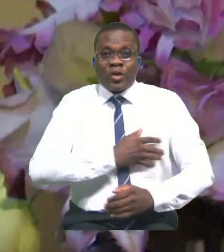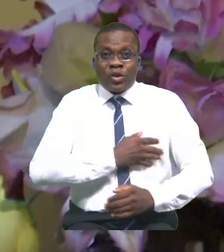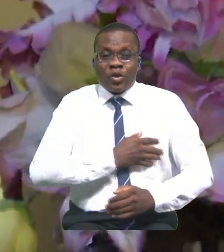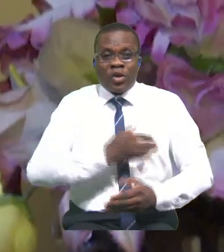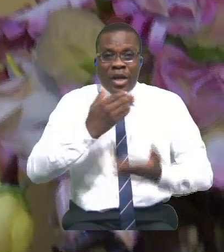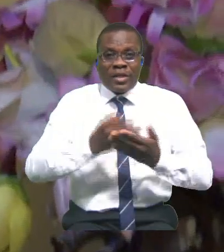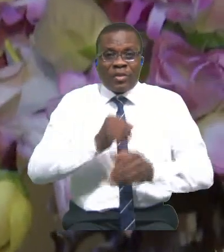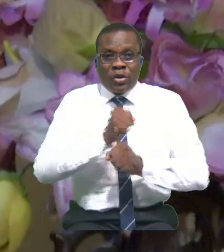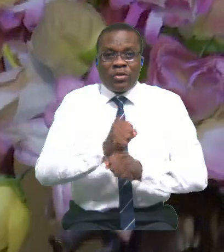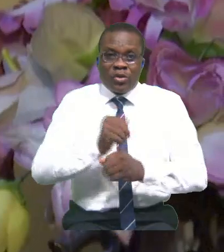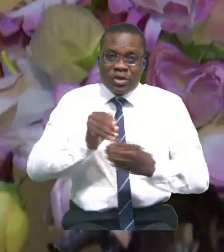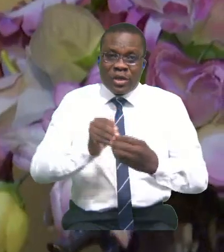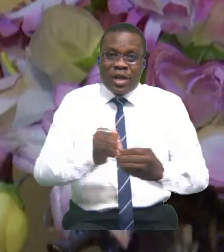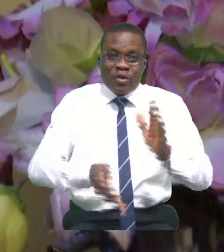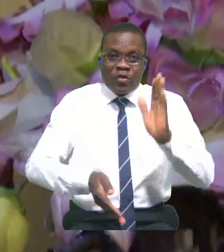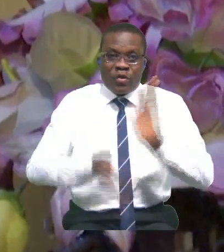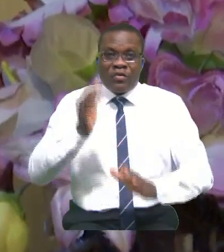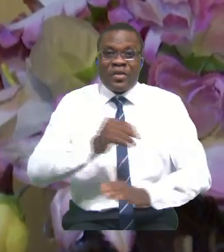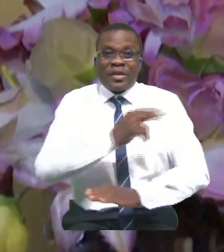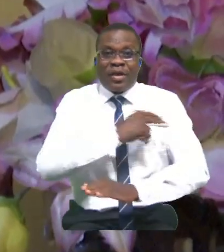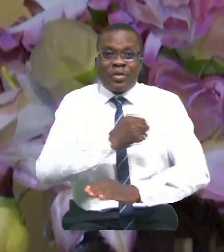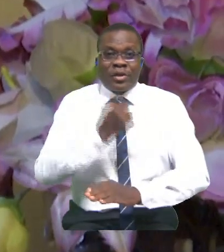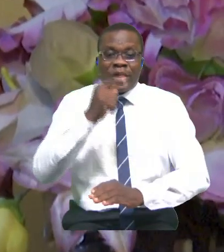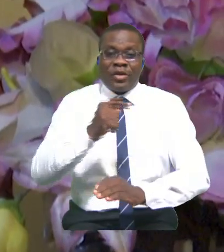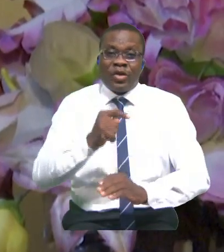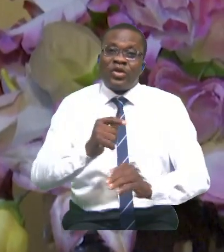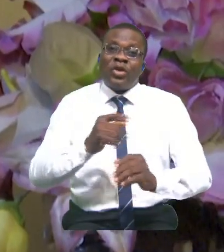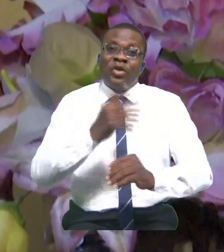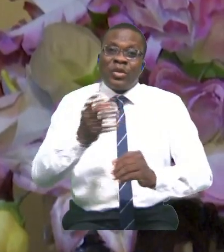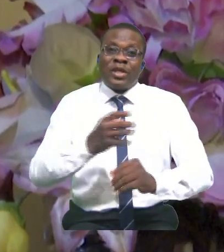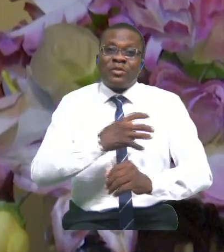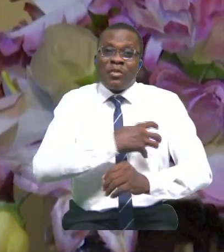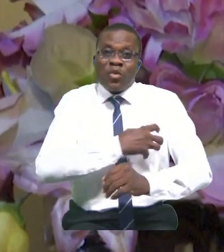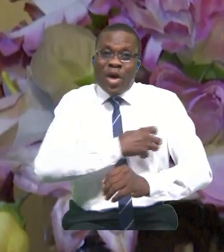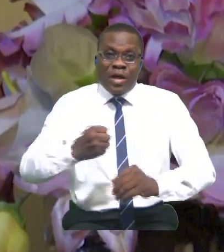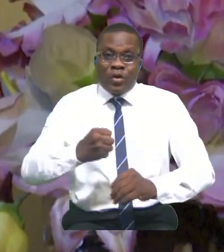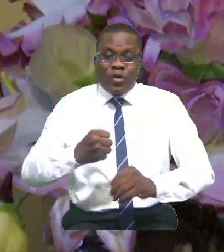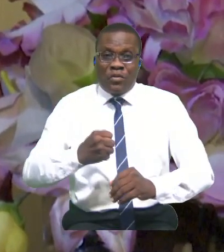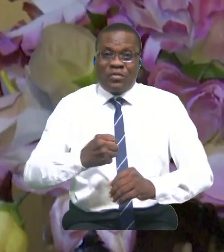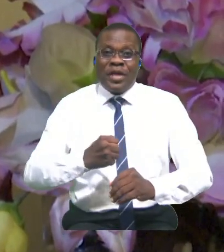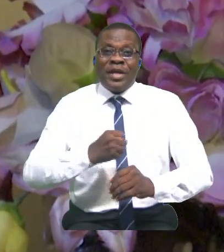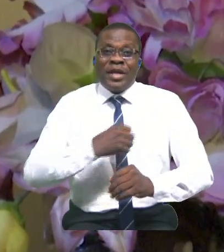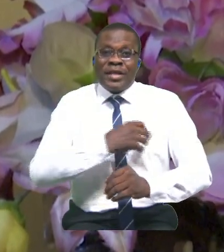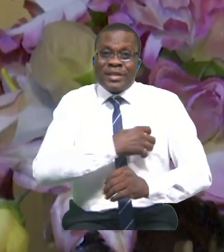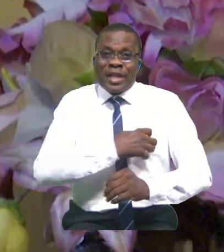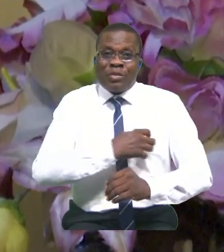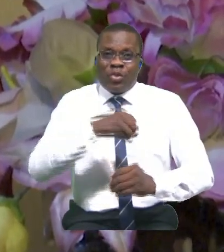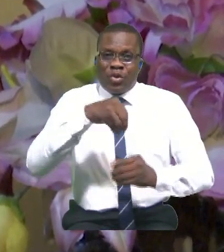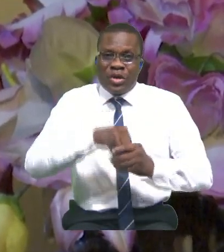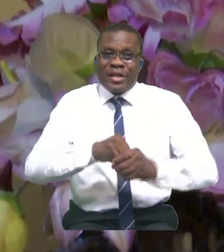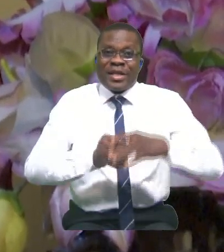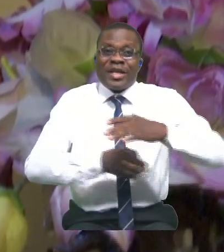l'a conduit très vite à l'hôpital pour extirper ses Bou normalement logé dans son